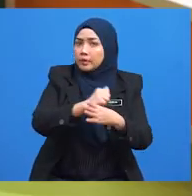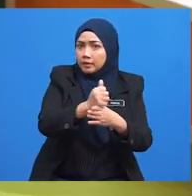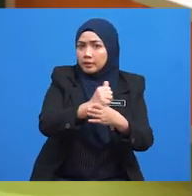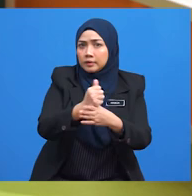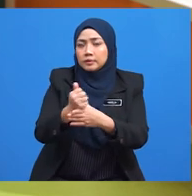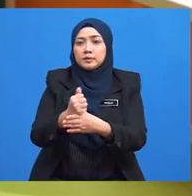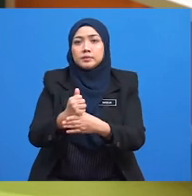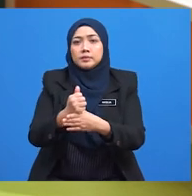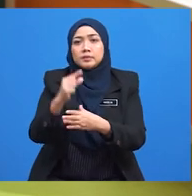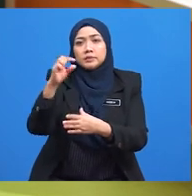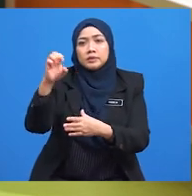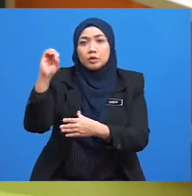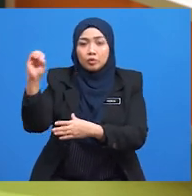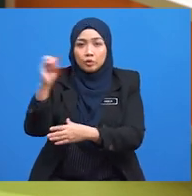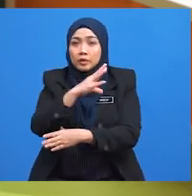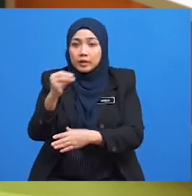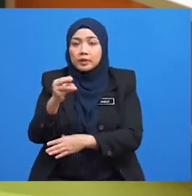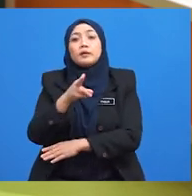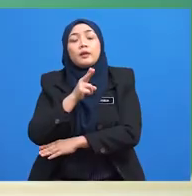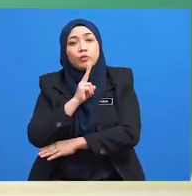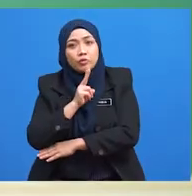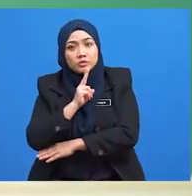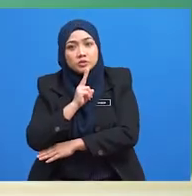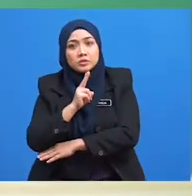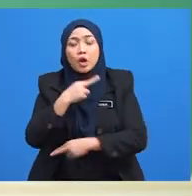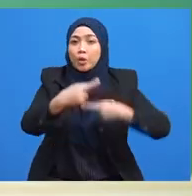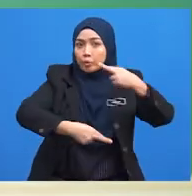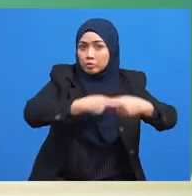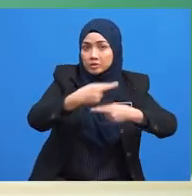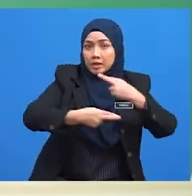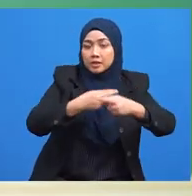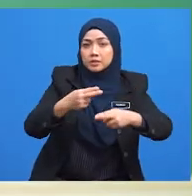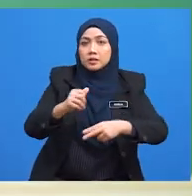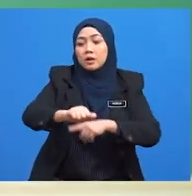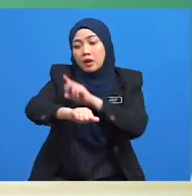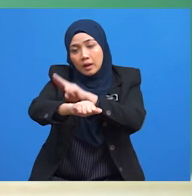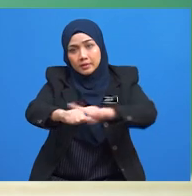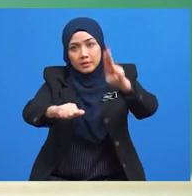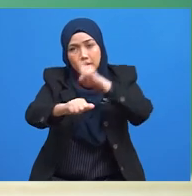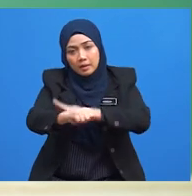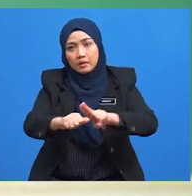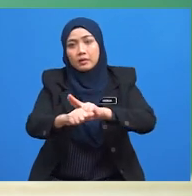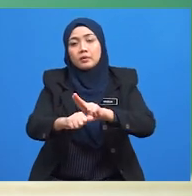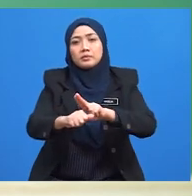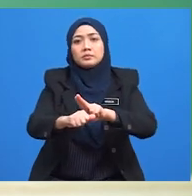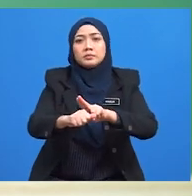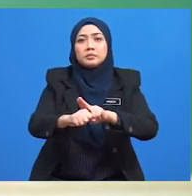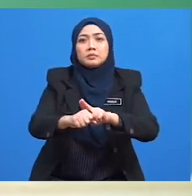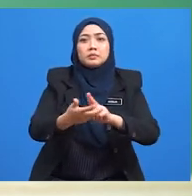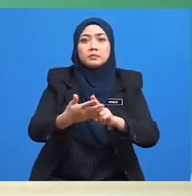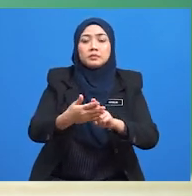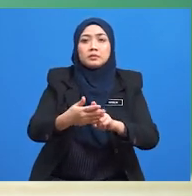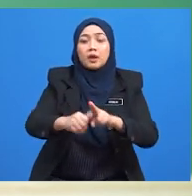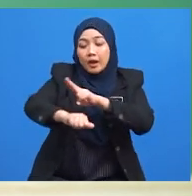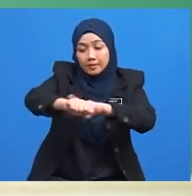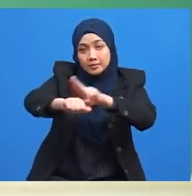sistem geomorfologi dengan hidrologi, proses hakisan di dalam sistem geomorfologi sama ada